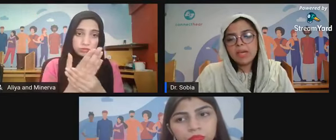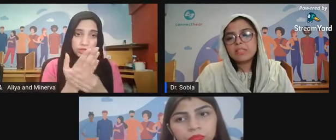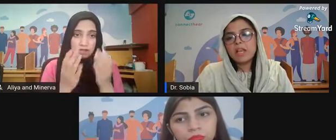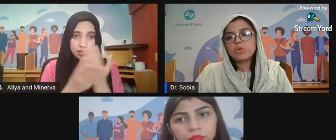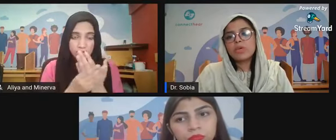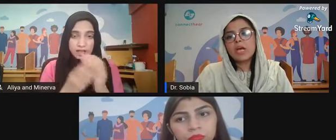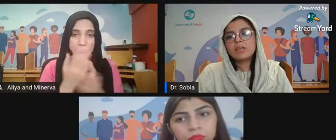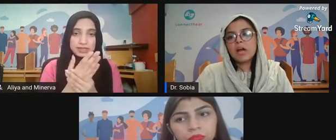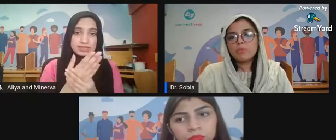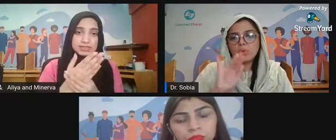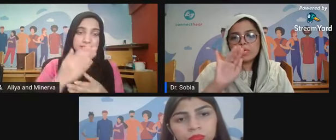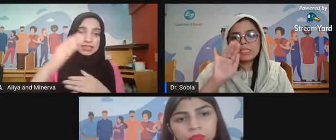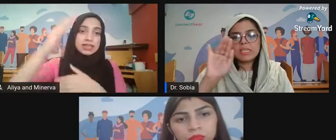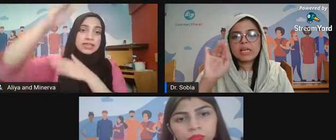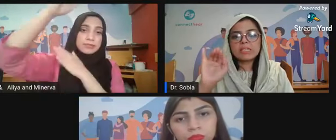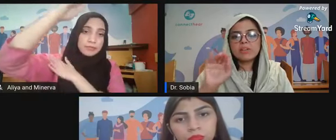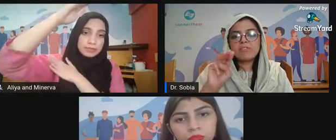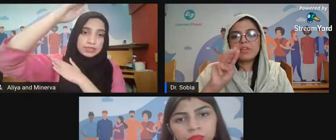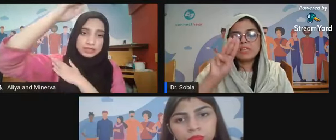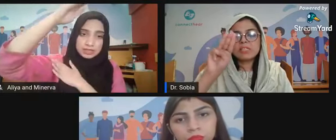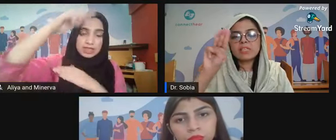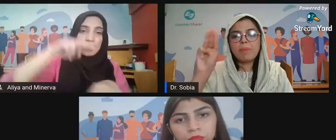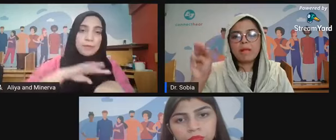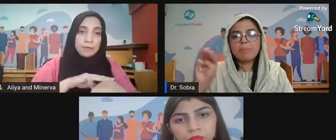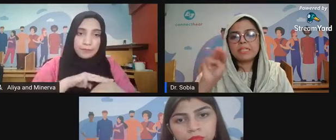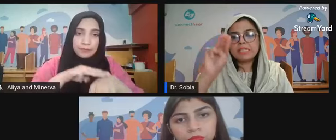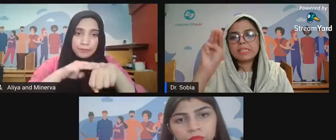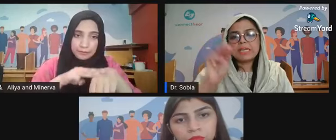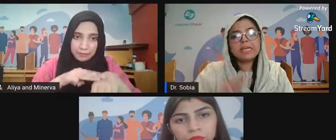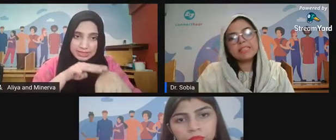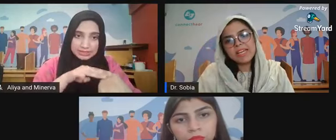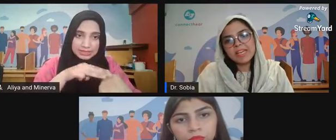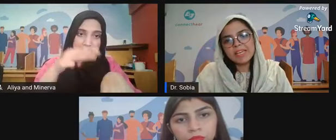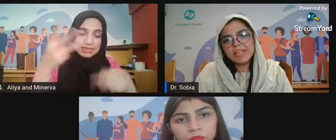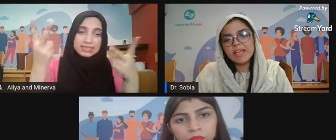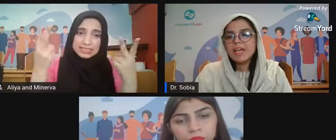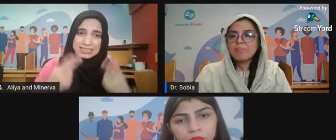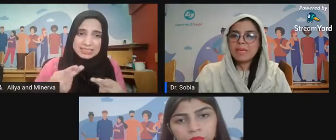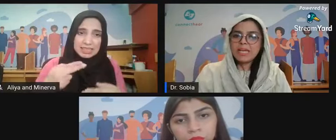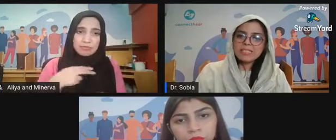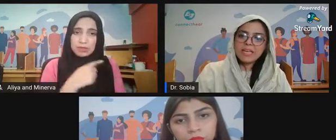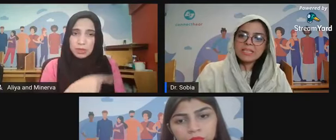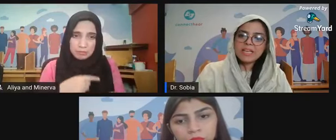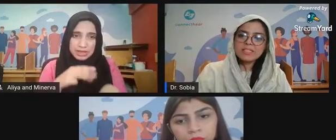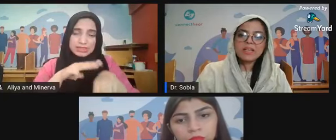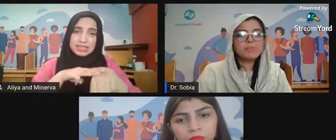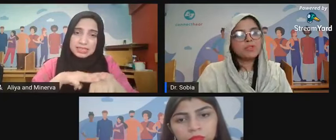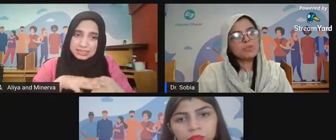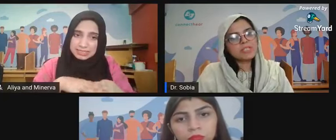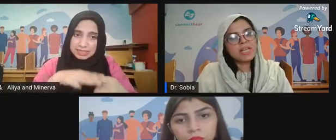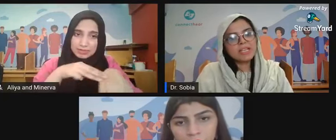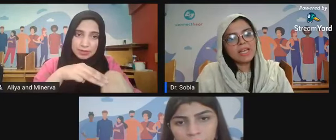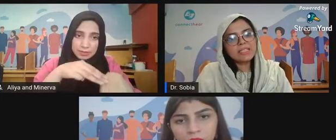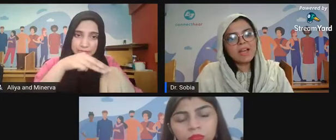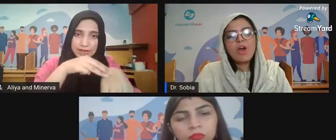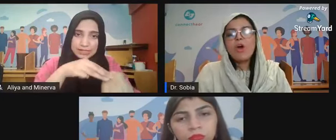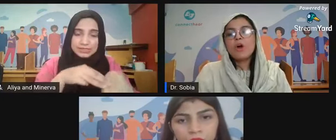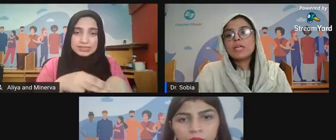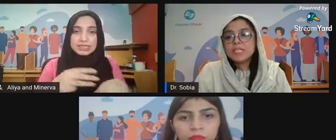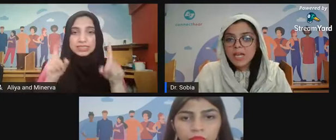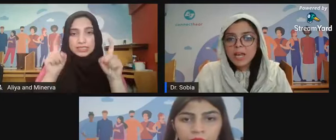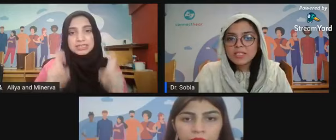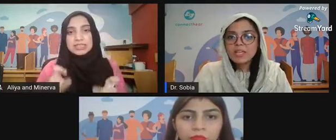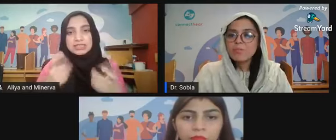ब्रेस्ट अपनी एक्सिला को या अंडरआर्म को इसी तरह थ्री फिंगर से पैल्पेट करके देख लेंगे, पहले एक साइड का एक्सिला फिर दूसरे साइड का